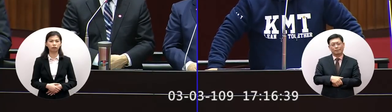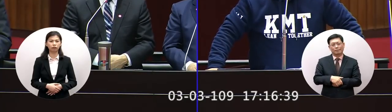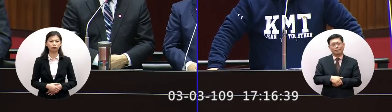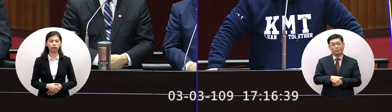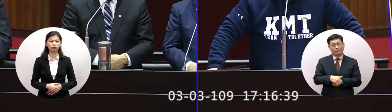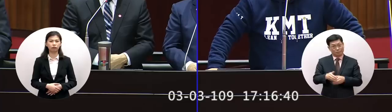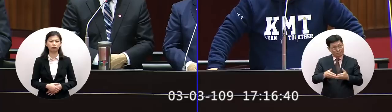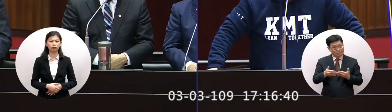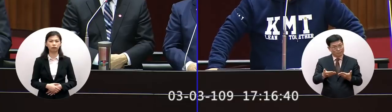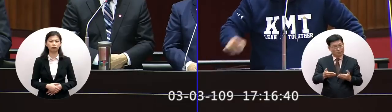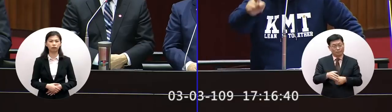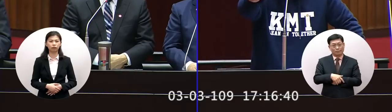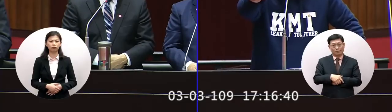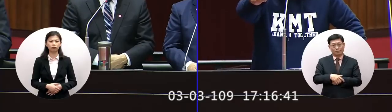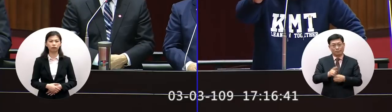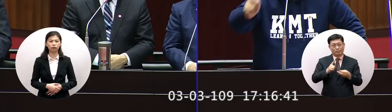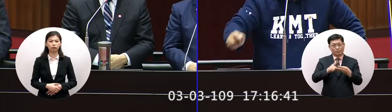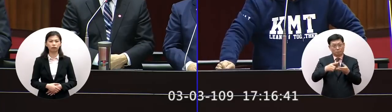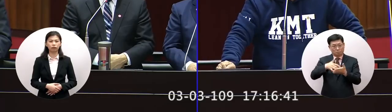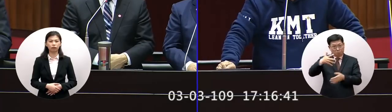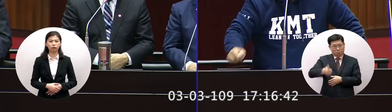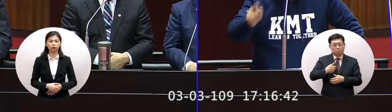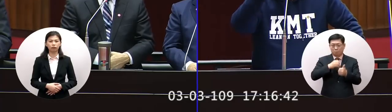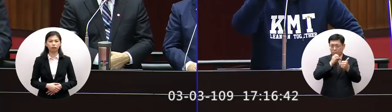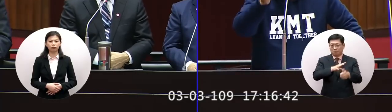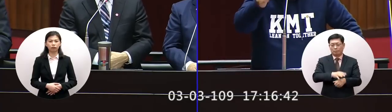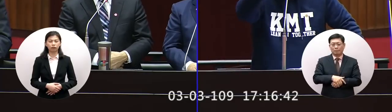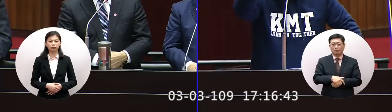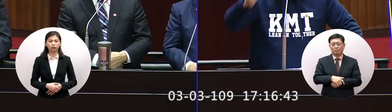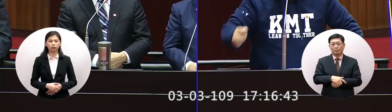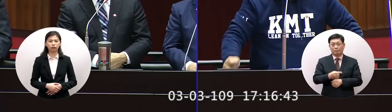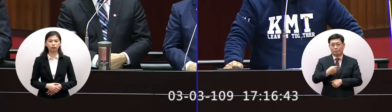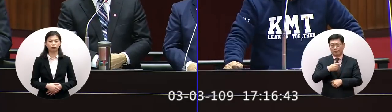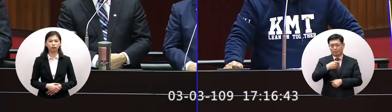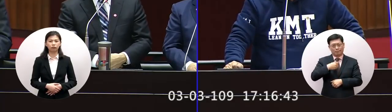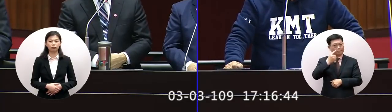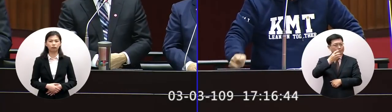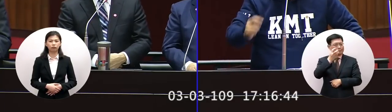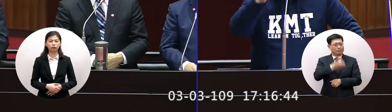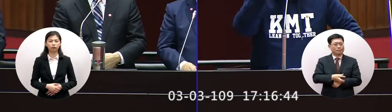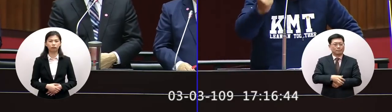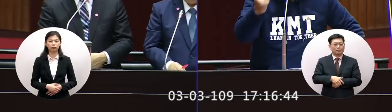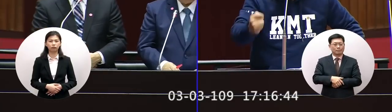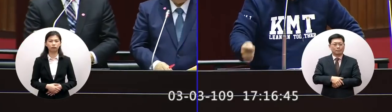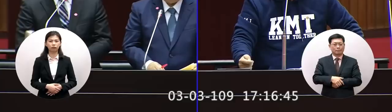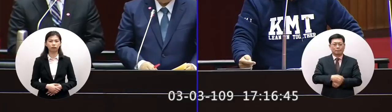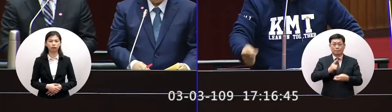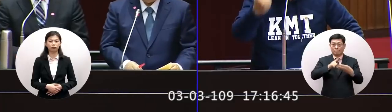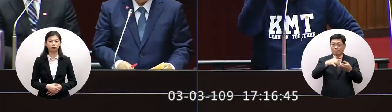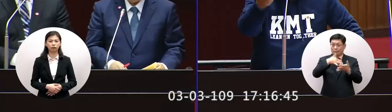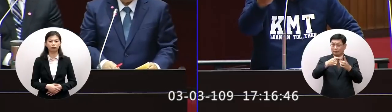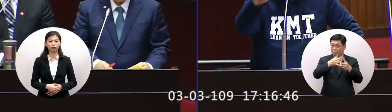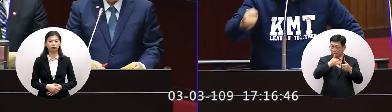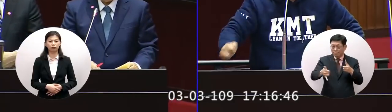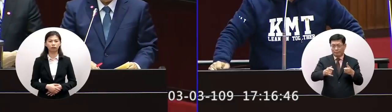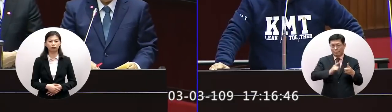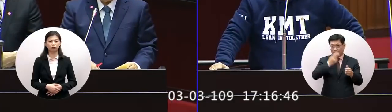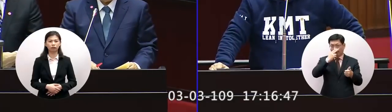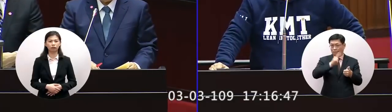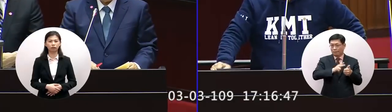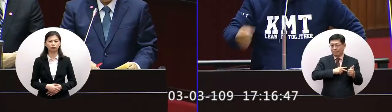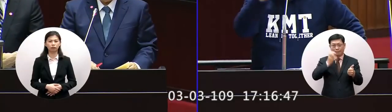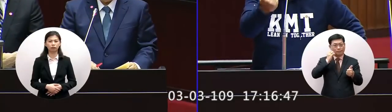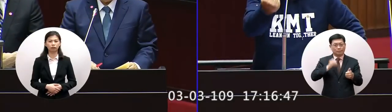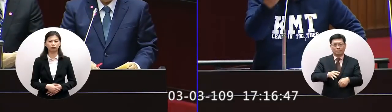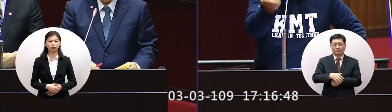啊，干得阿呢，主席长。我来讲，我看不起主计人员自己践踏自己的